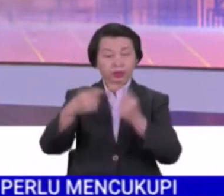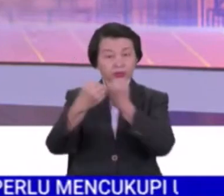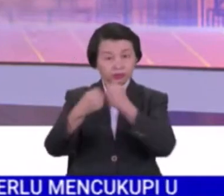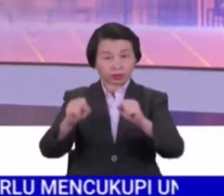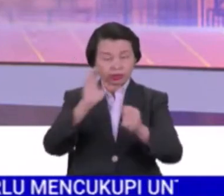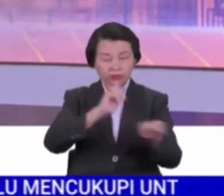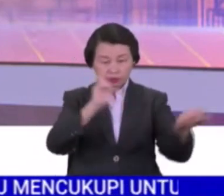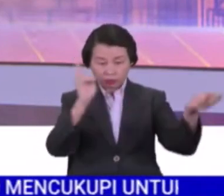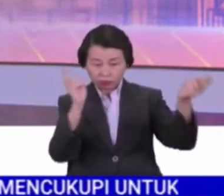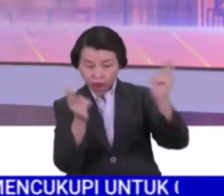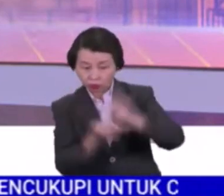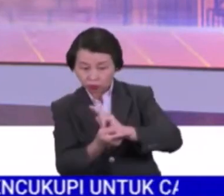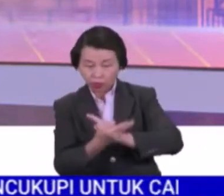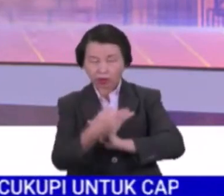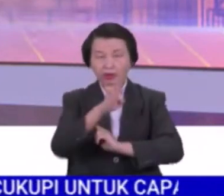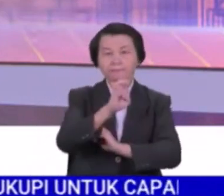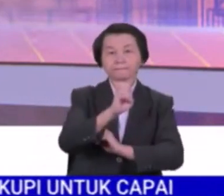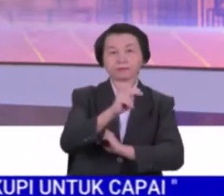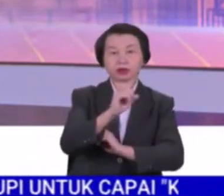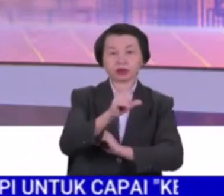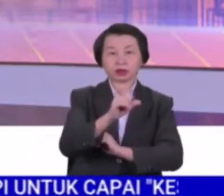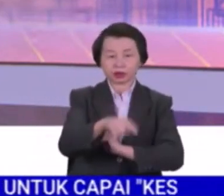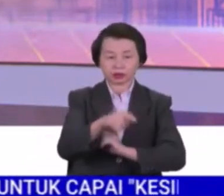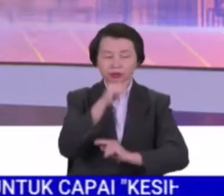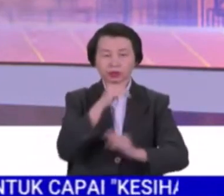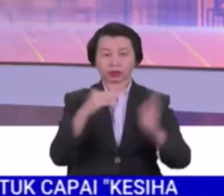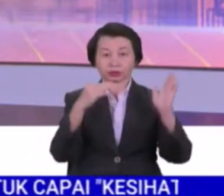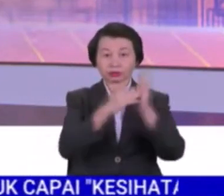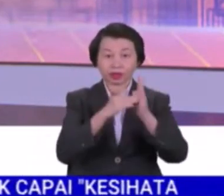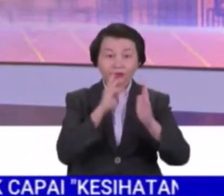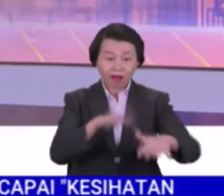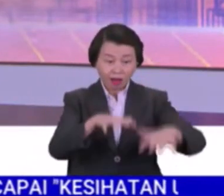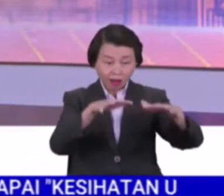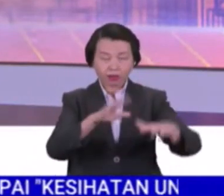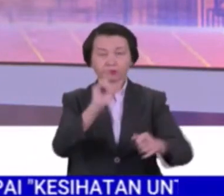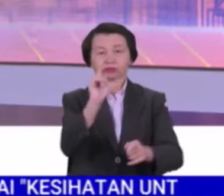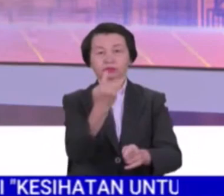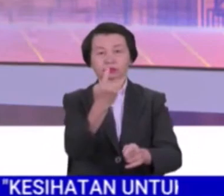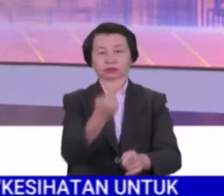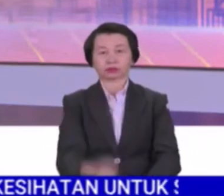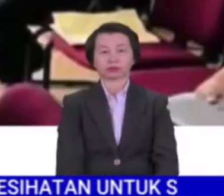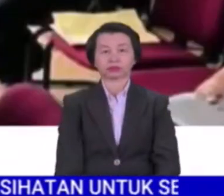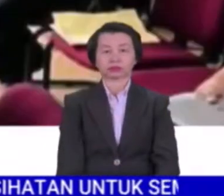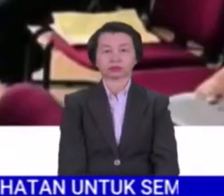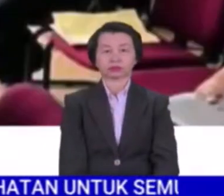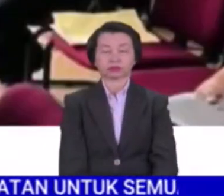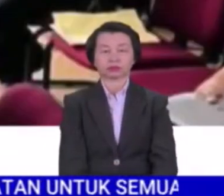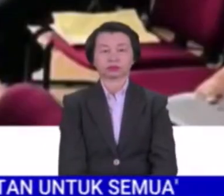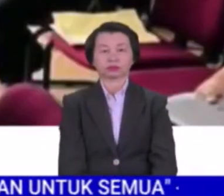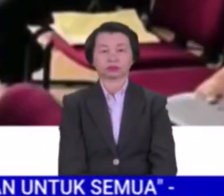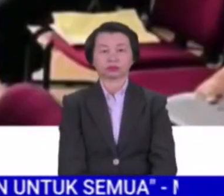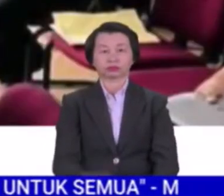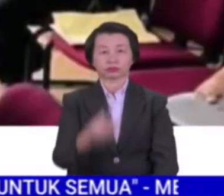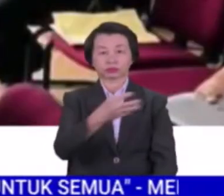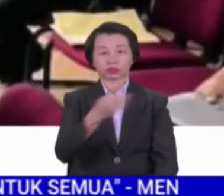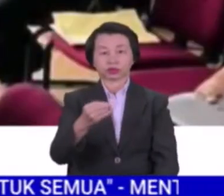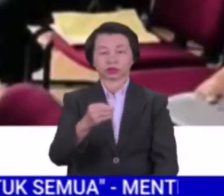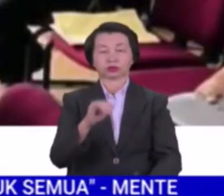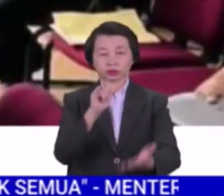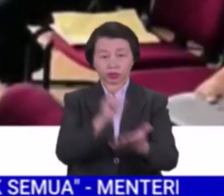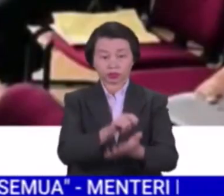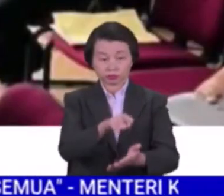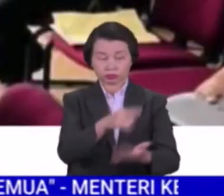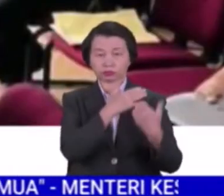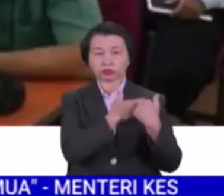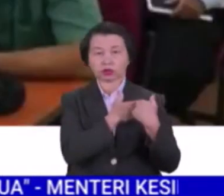akan mengubah lanskap daerah pendam yang tidak terhadap kepada tebasan banjir saja hai Malah tulisan ini juga